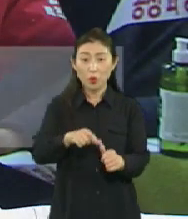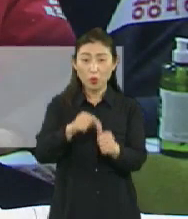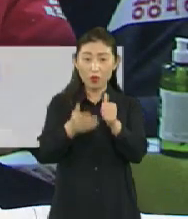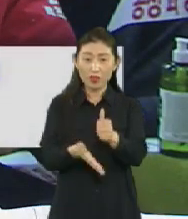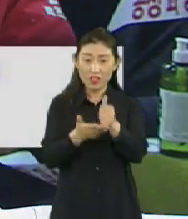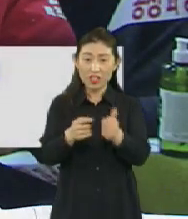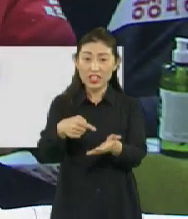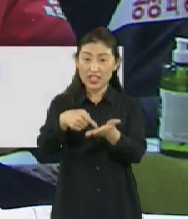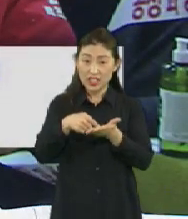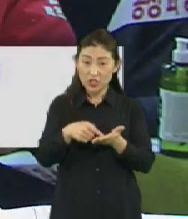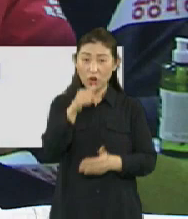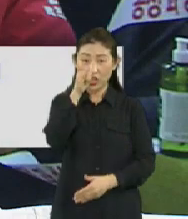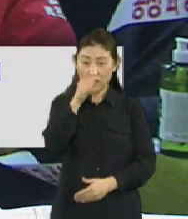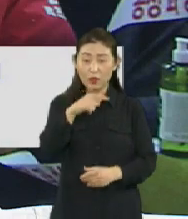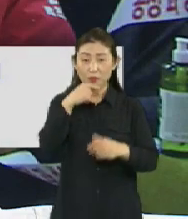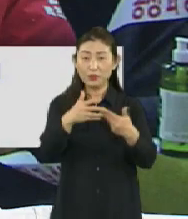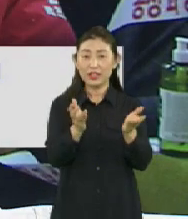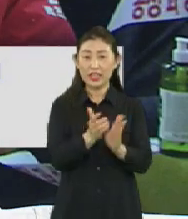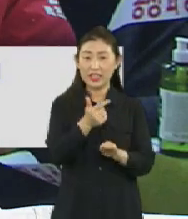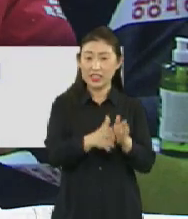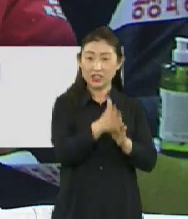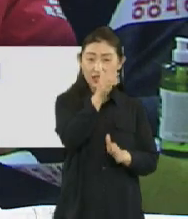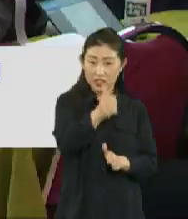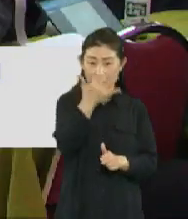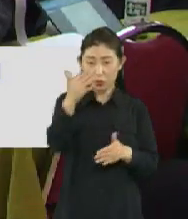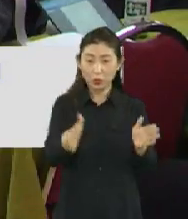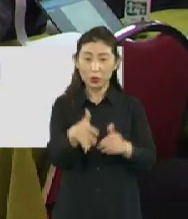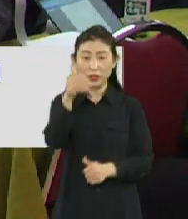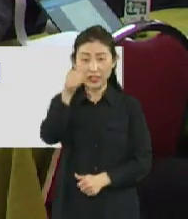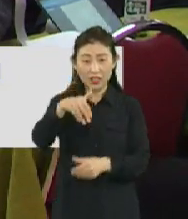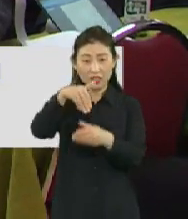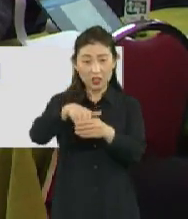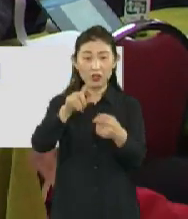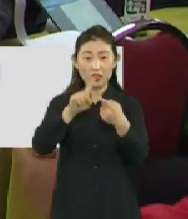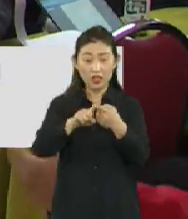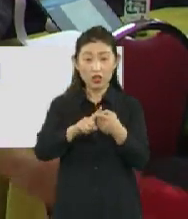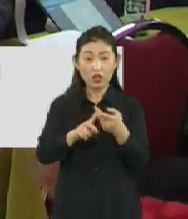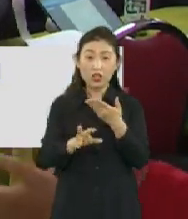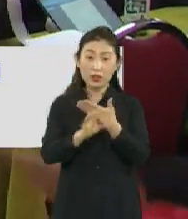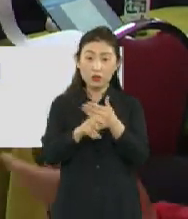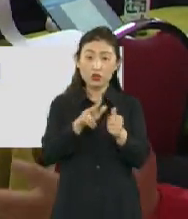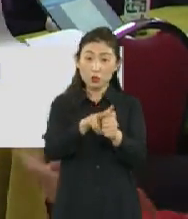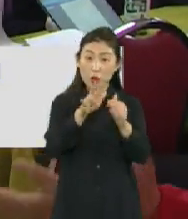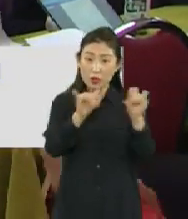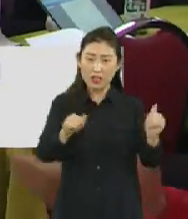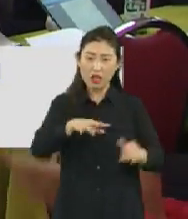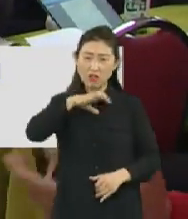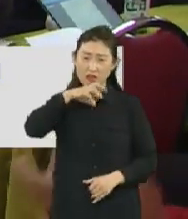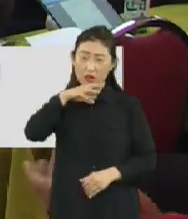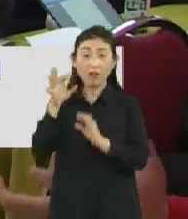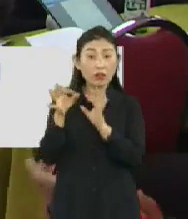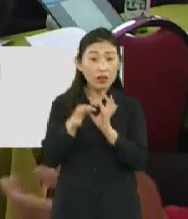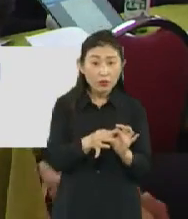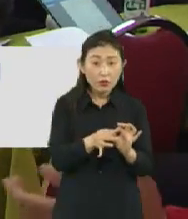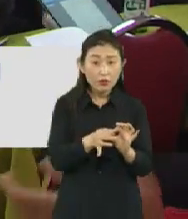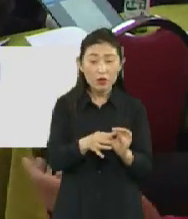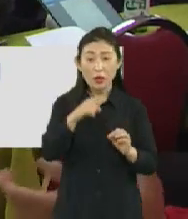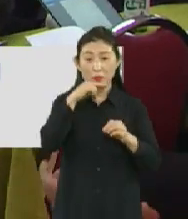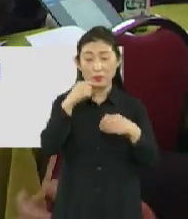공천 신청을 받고 있는 국민의힘이 대전시장과 충남지사 선거를 놓고 예비 후보들의 반발이 계속되고